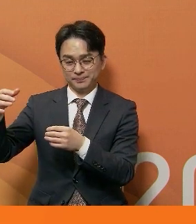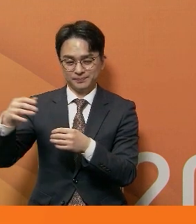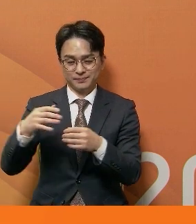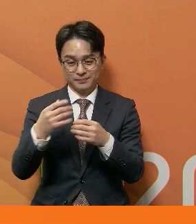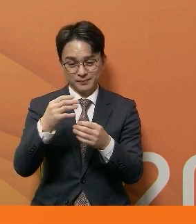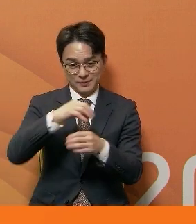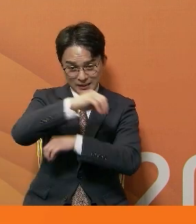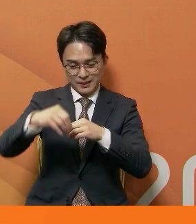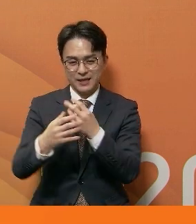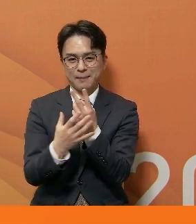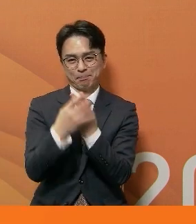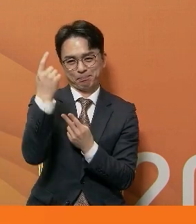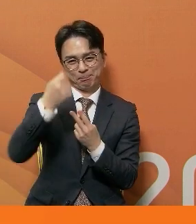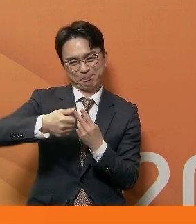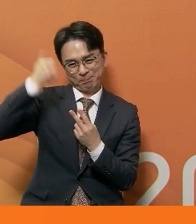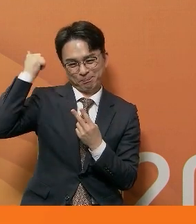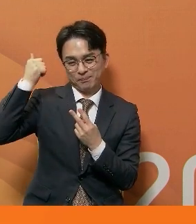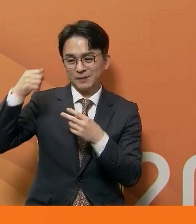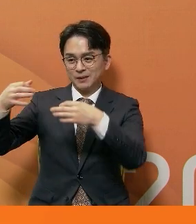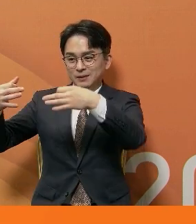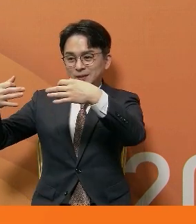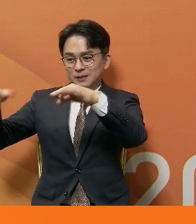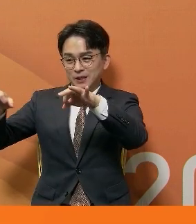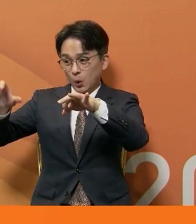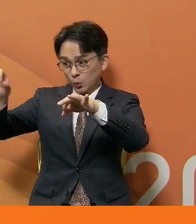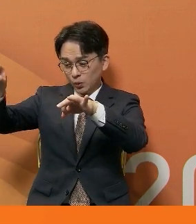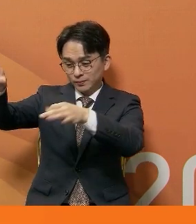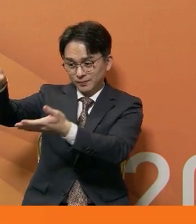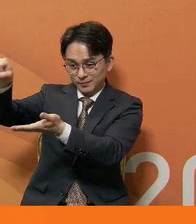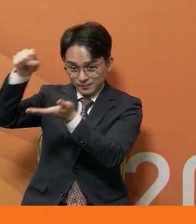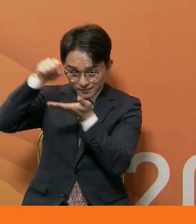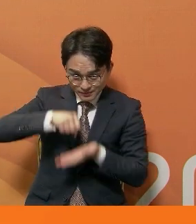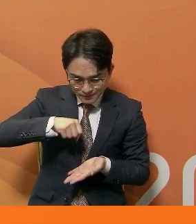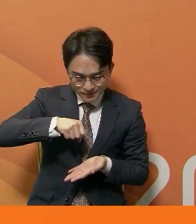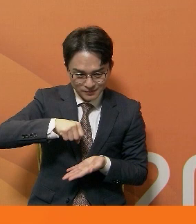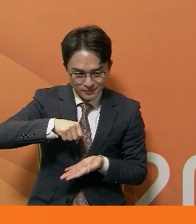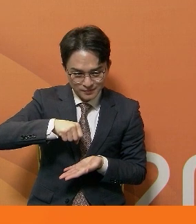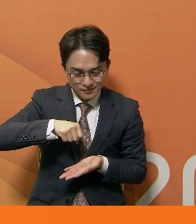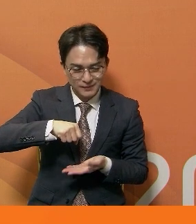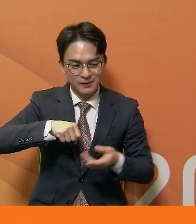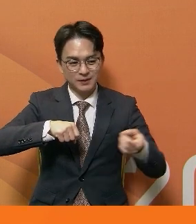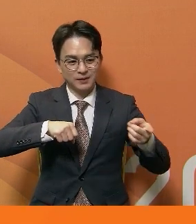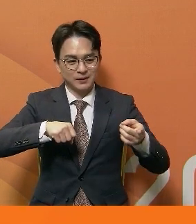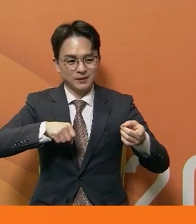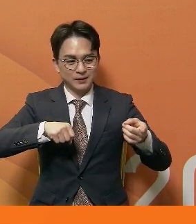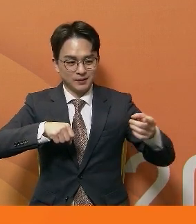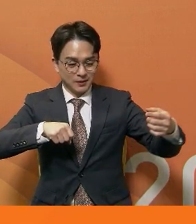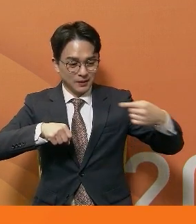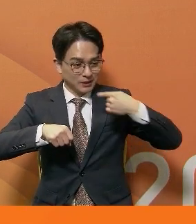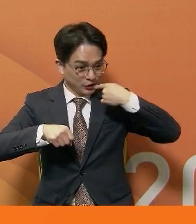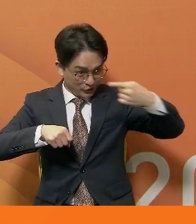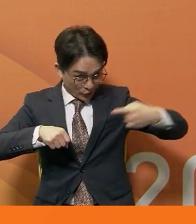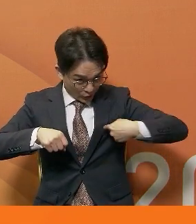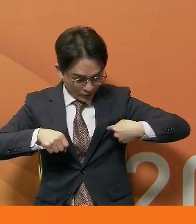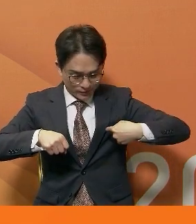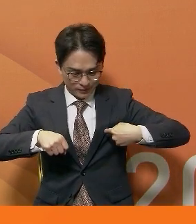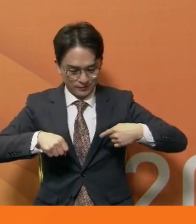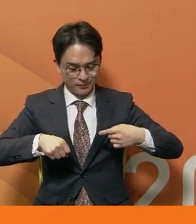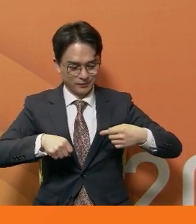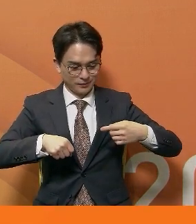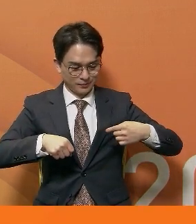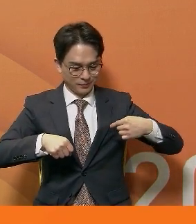저희가 희망을 하는 부분이고요 그래서 지원사업의 선정된 기업이 추가로 융자 위치를 희망하시는